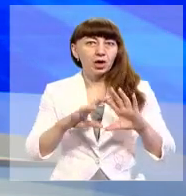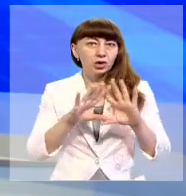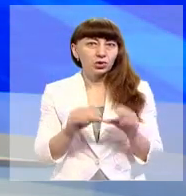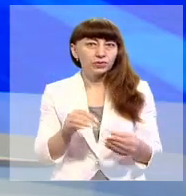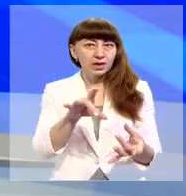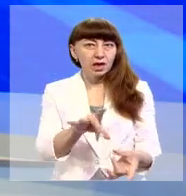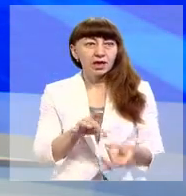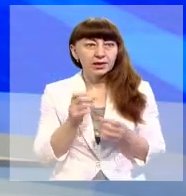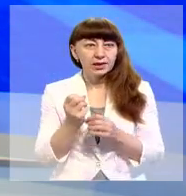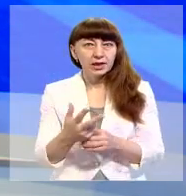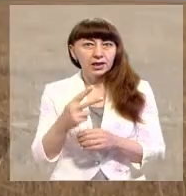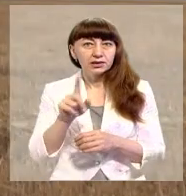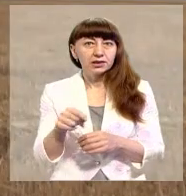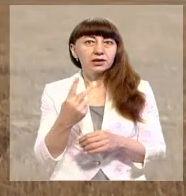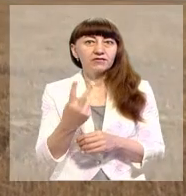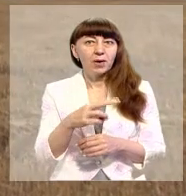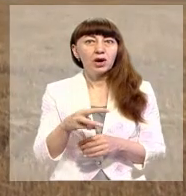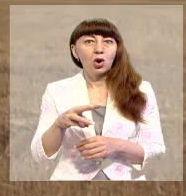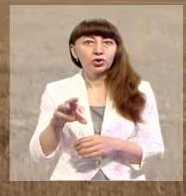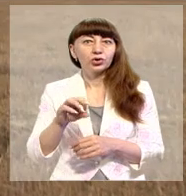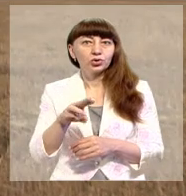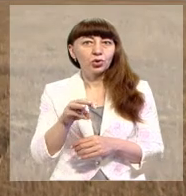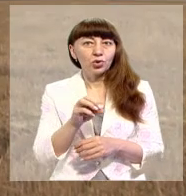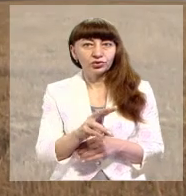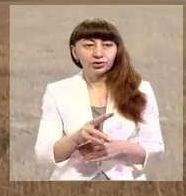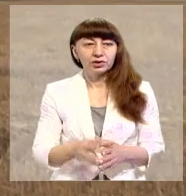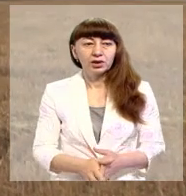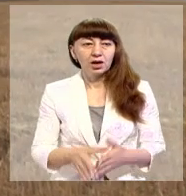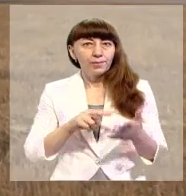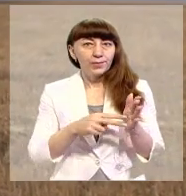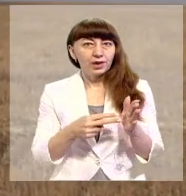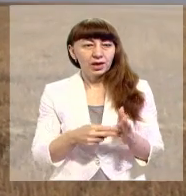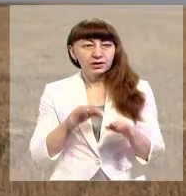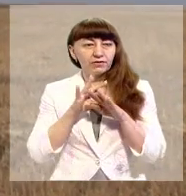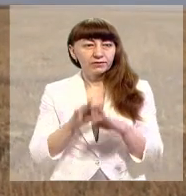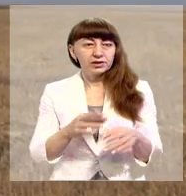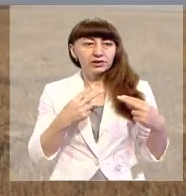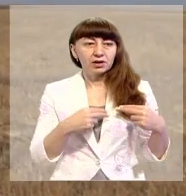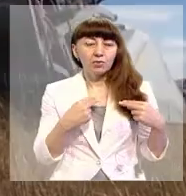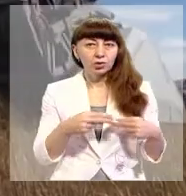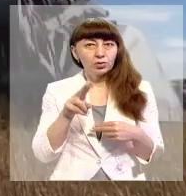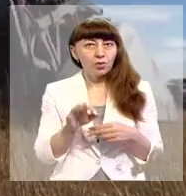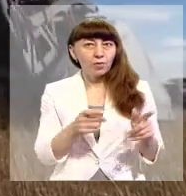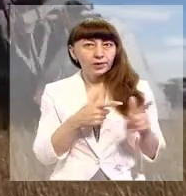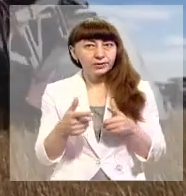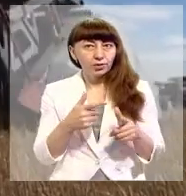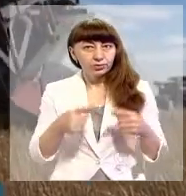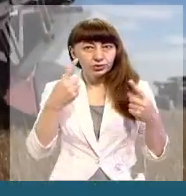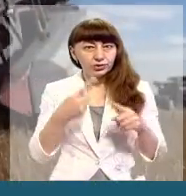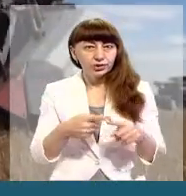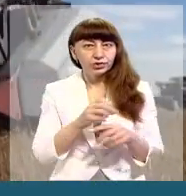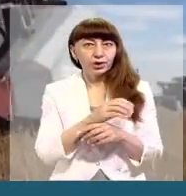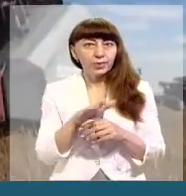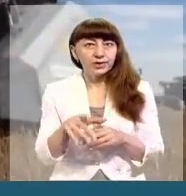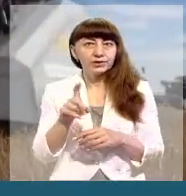қабылдау кәсіпорны бар. Астықты қабылдау үшін астық өңдеу зауыттарының материалдық-техникалық базасын дайындау жұмыстары жоспарлы жүргізілді.